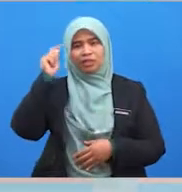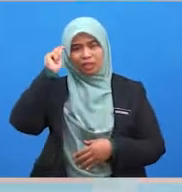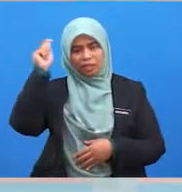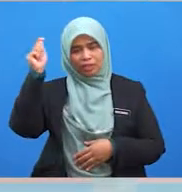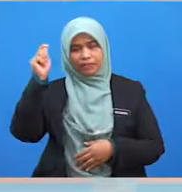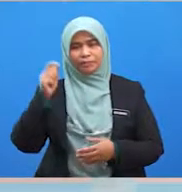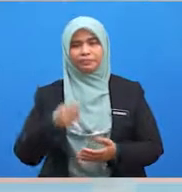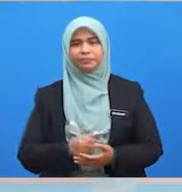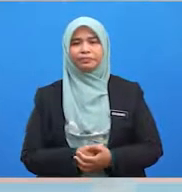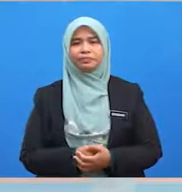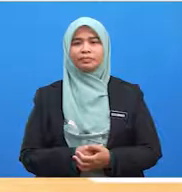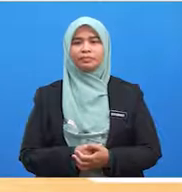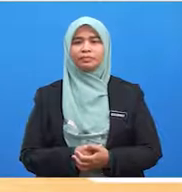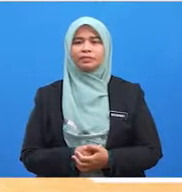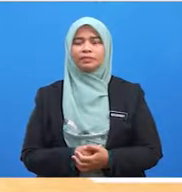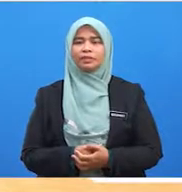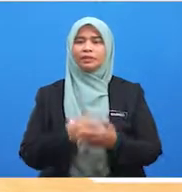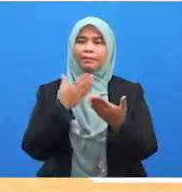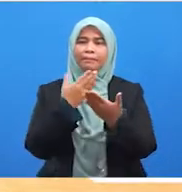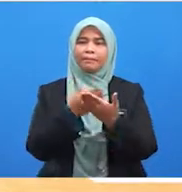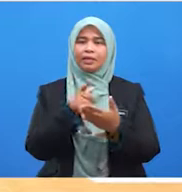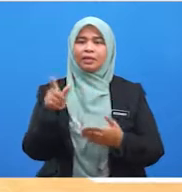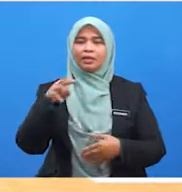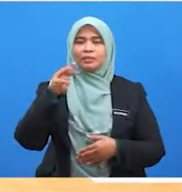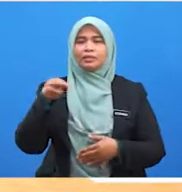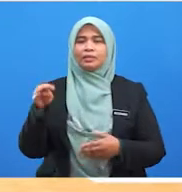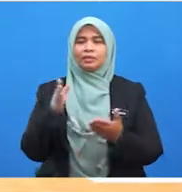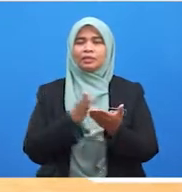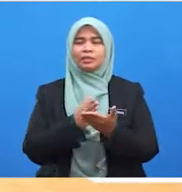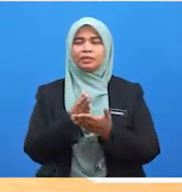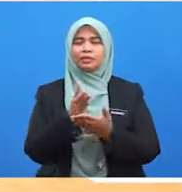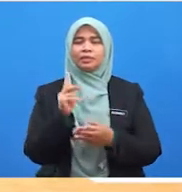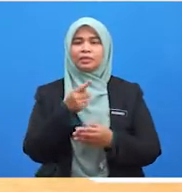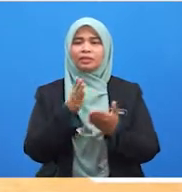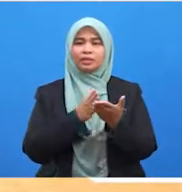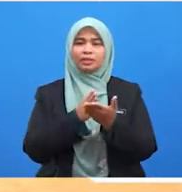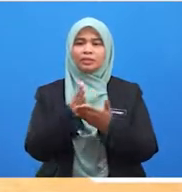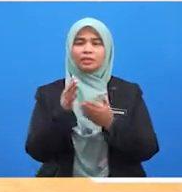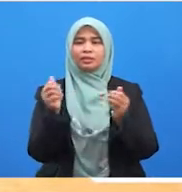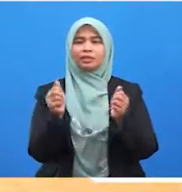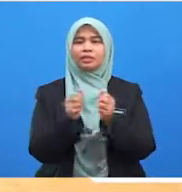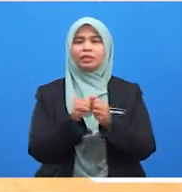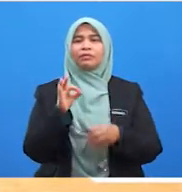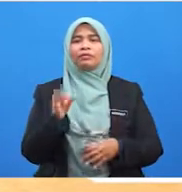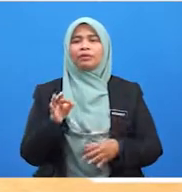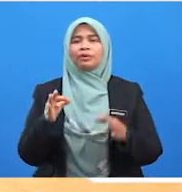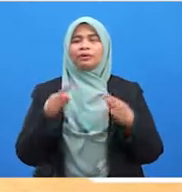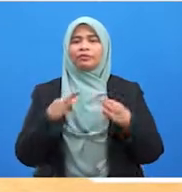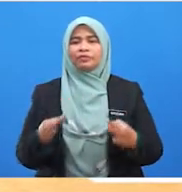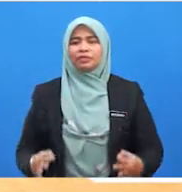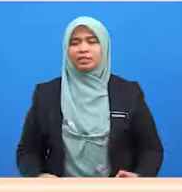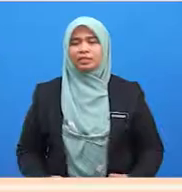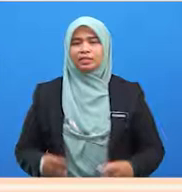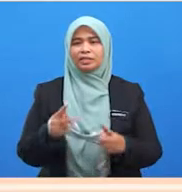Besut di Terengganu. Baiklah murid-murid, seterusnya kita teruskan dengan faktor fizikal yang